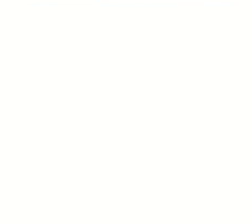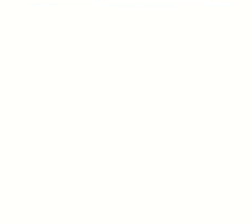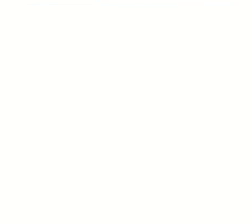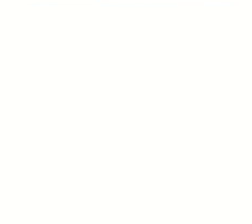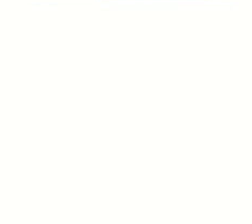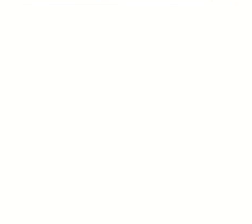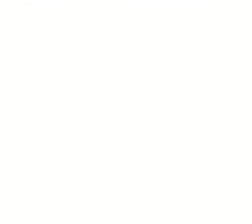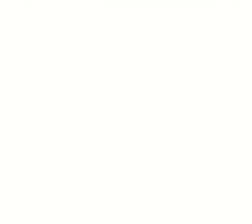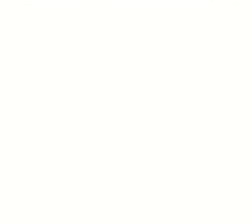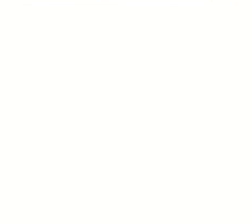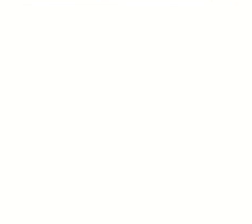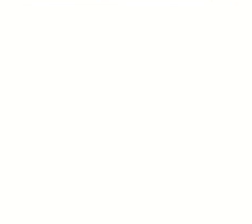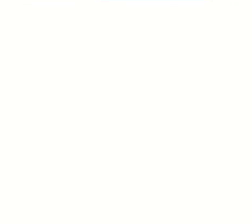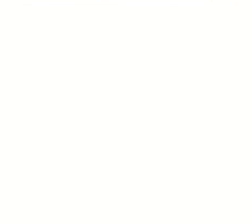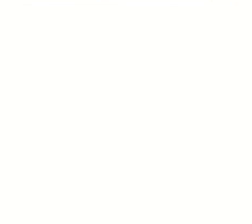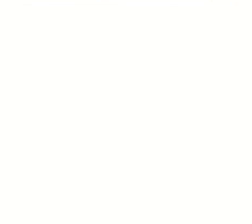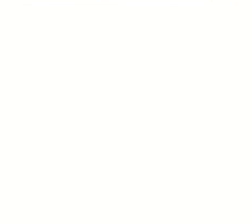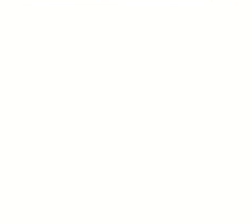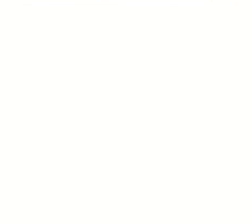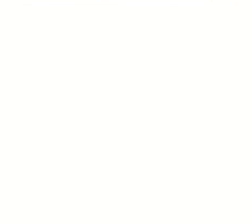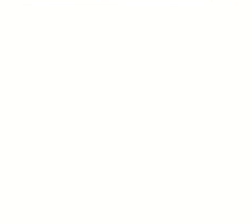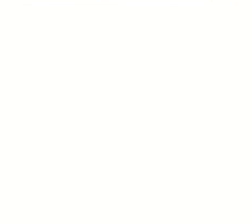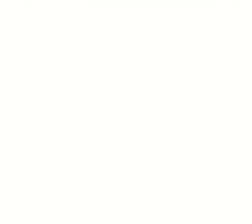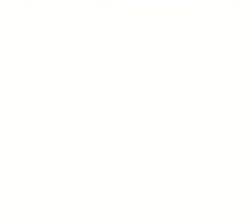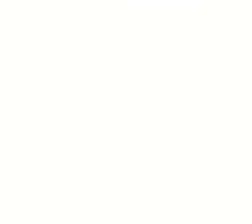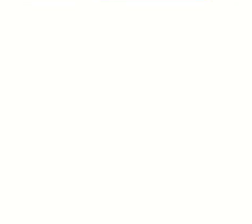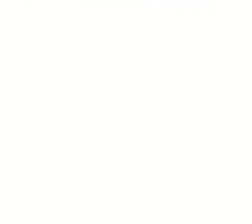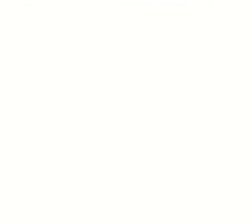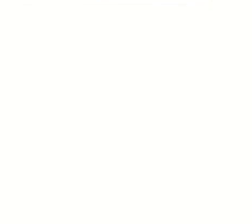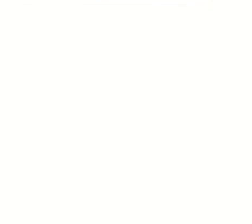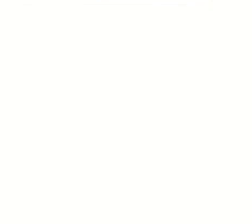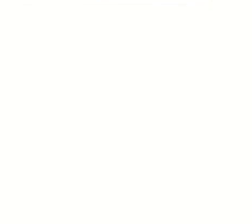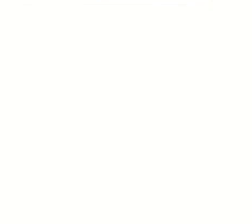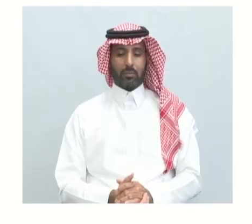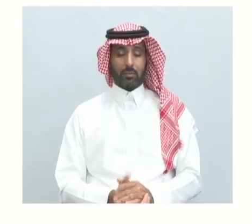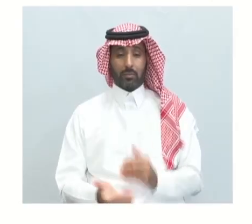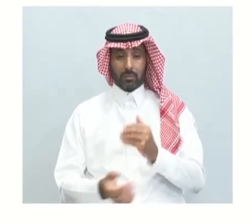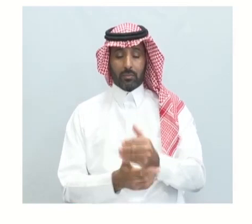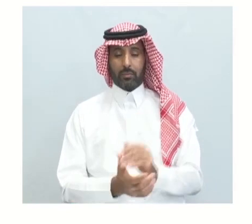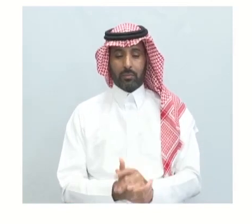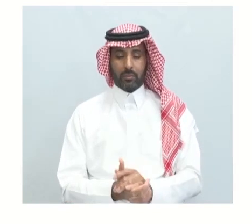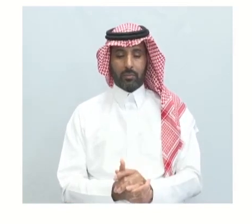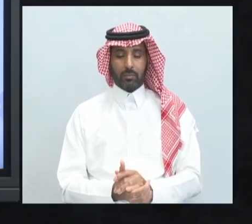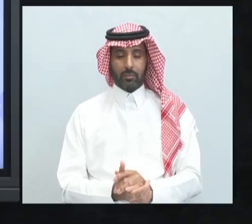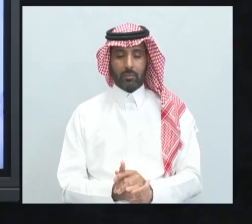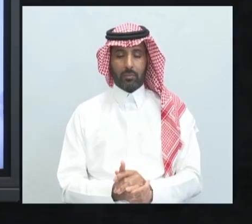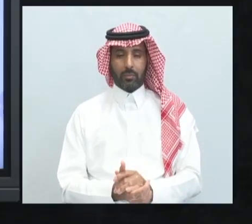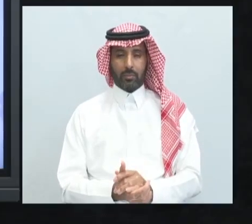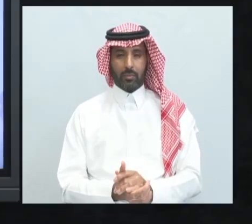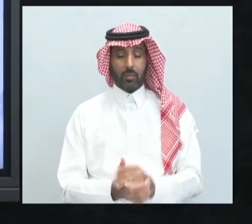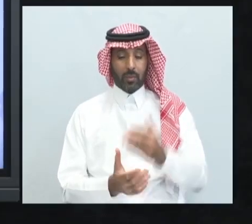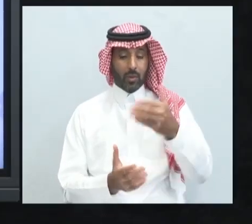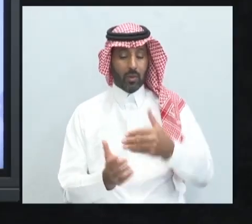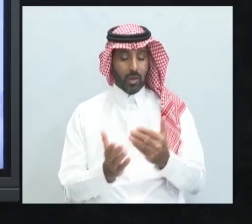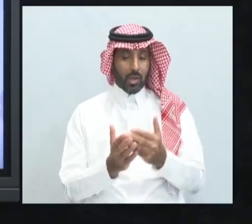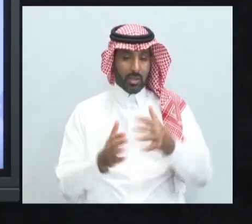والمبيدات الحشريه المستخدمه في الزراعه بعد ذلك اعزائي الطلبه دعونا نتعرف